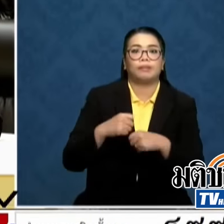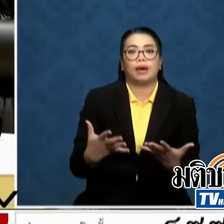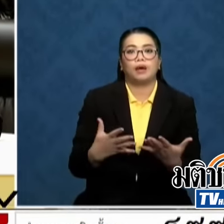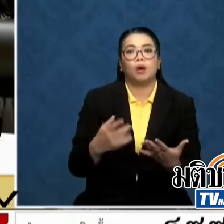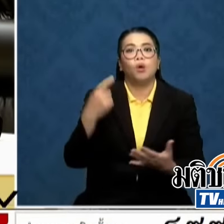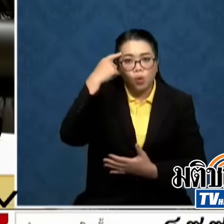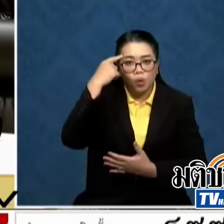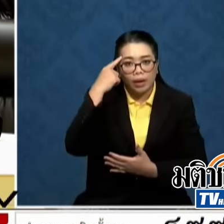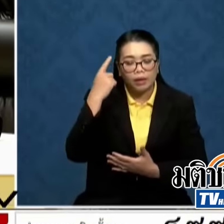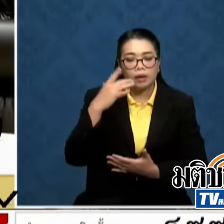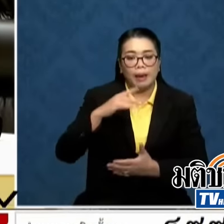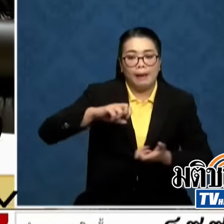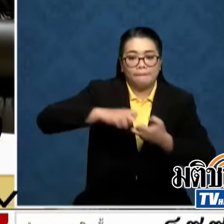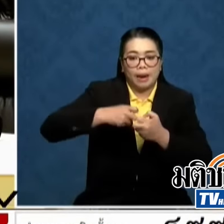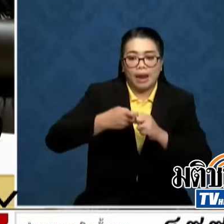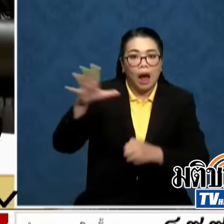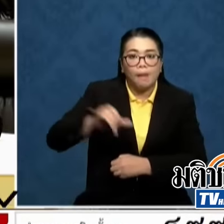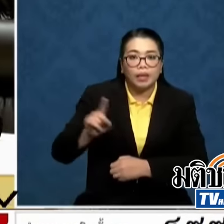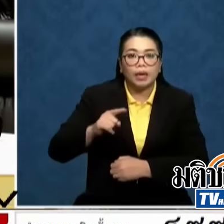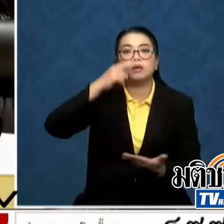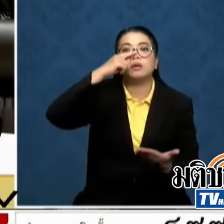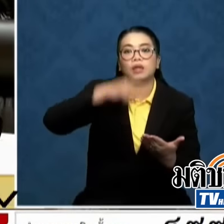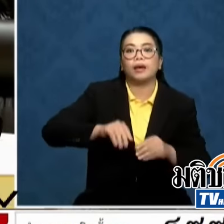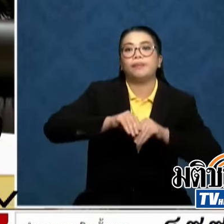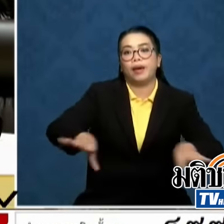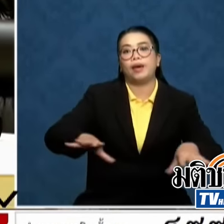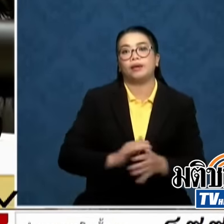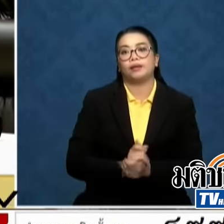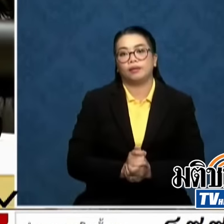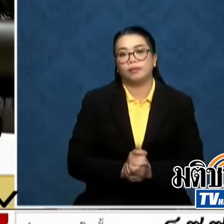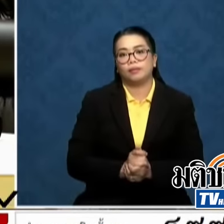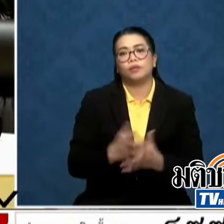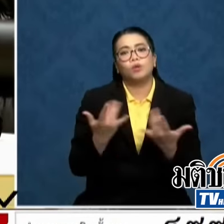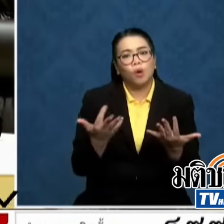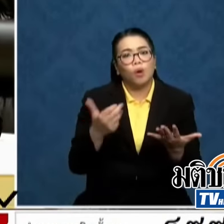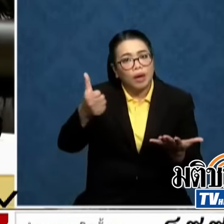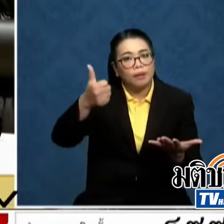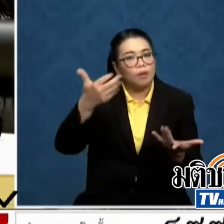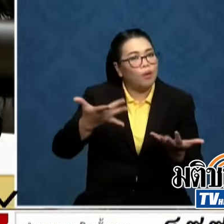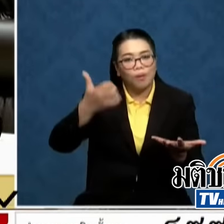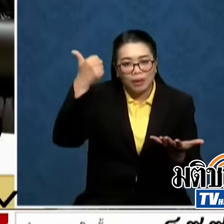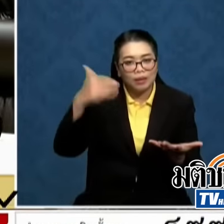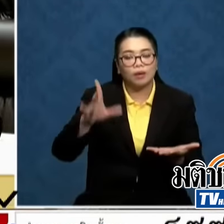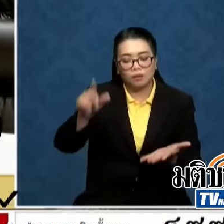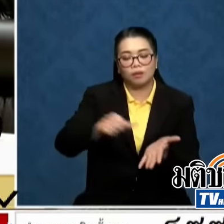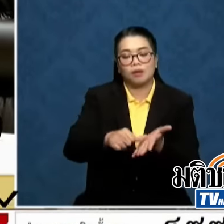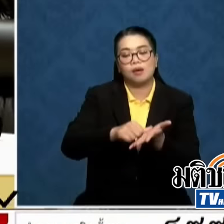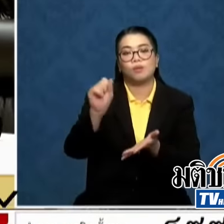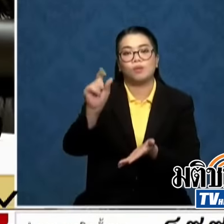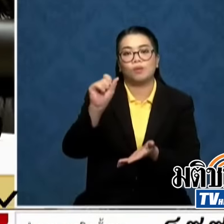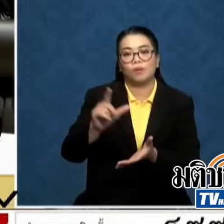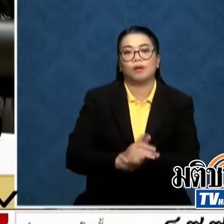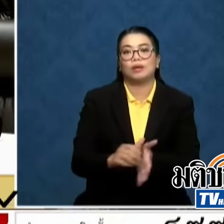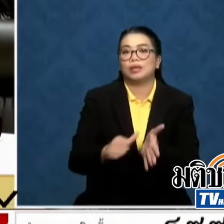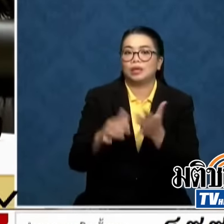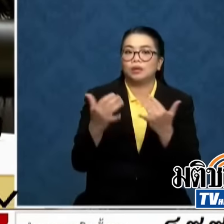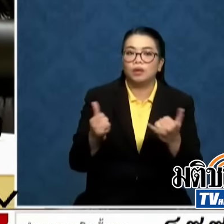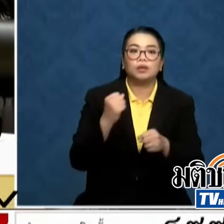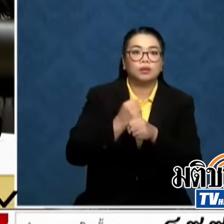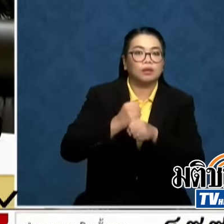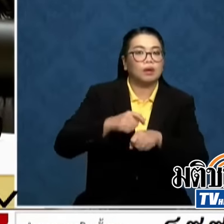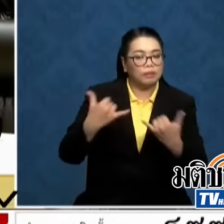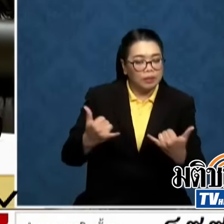ครับนี่คือสิ่งที่ผมบอกว่ามันรอไม่ได้ท่านต้องดำเนินการเลยดำเนินการเลย